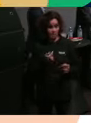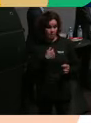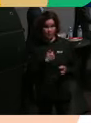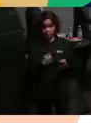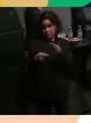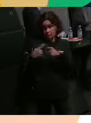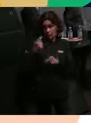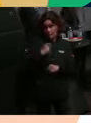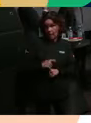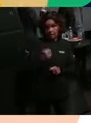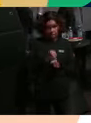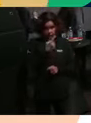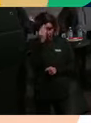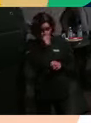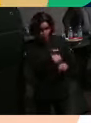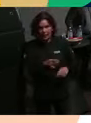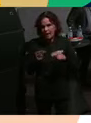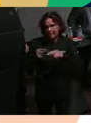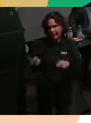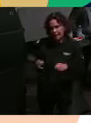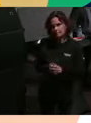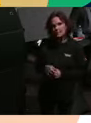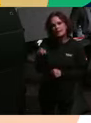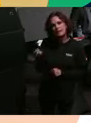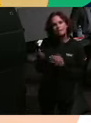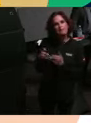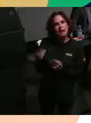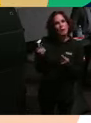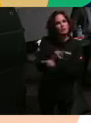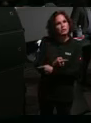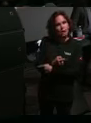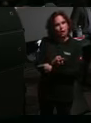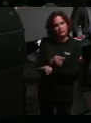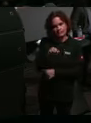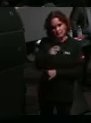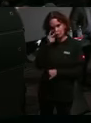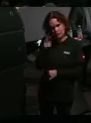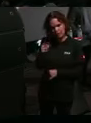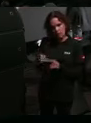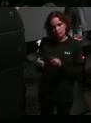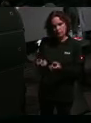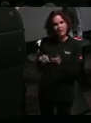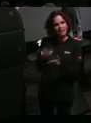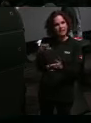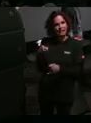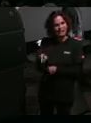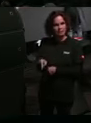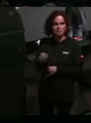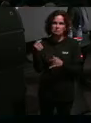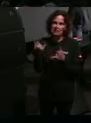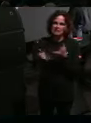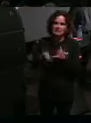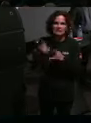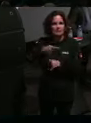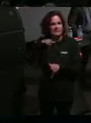det her kanskje ikke er så dumt, eller? Nei, enda mer paradoksalt blir jo det her hvis du ser på effekten av energiforskningen som vi har hatt de siste 10-15-20